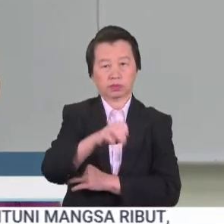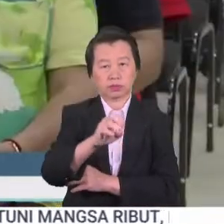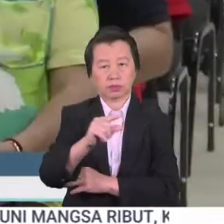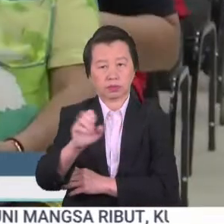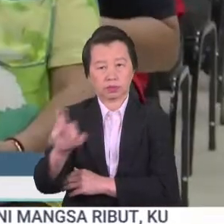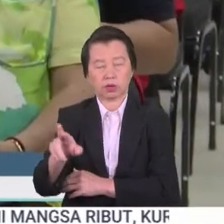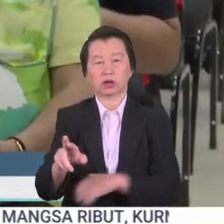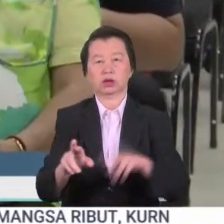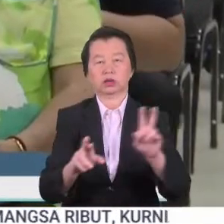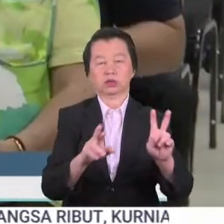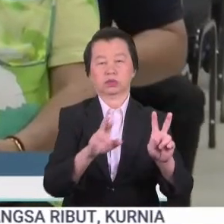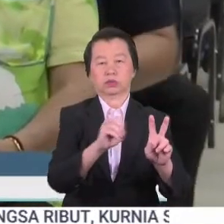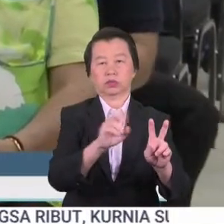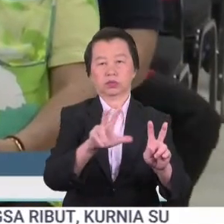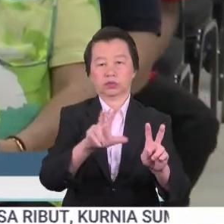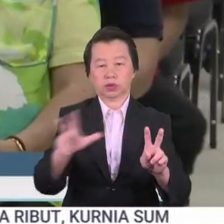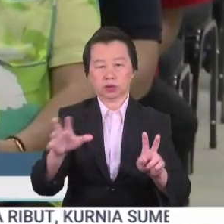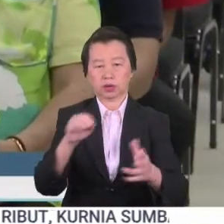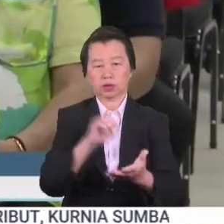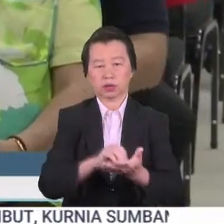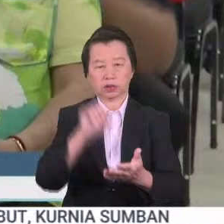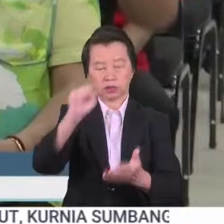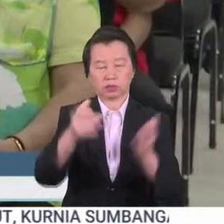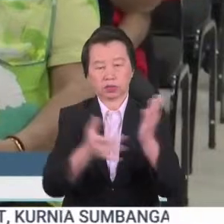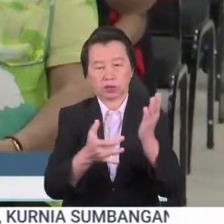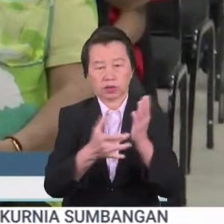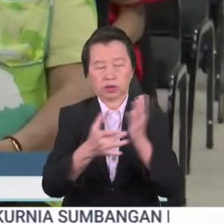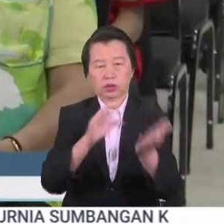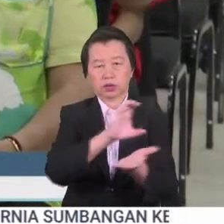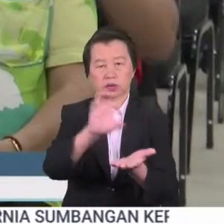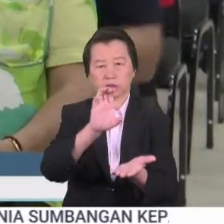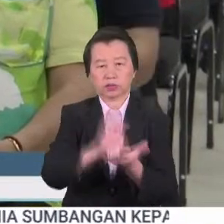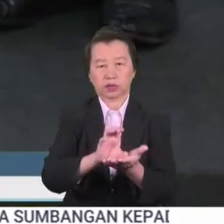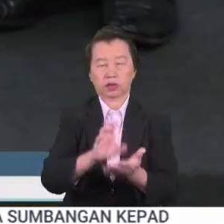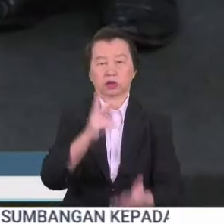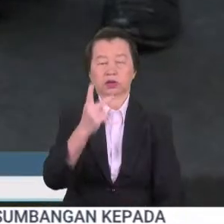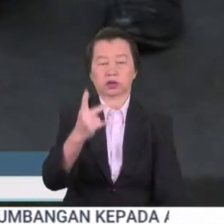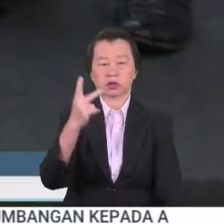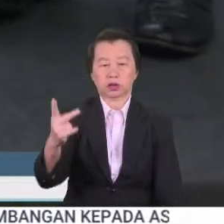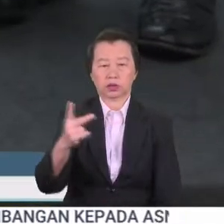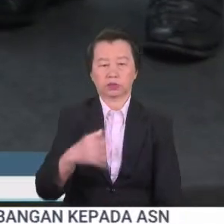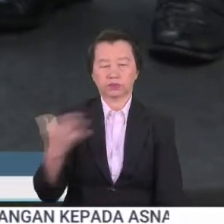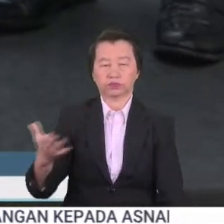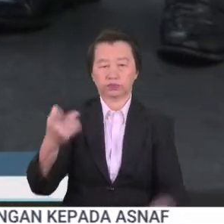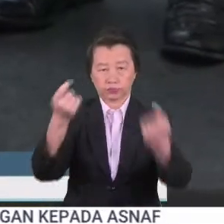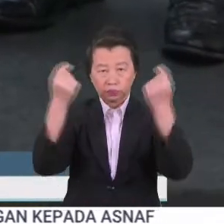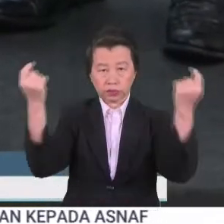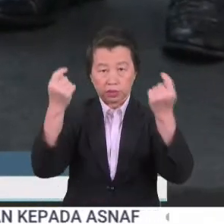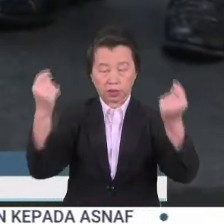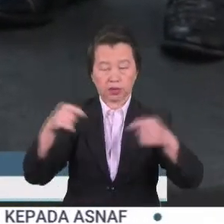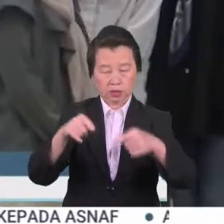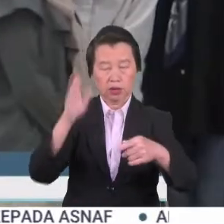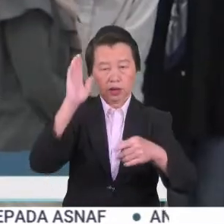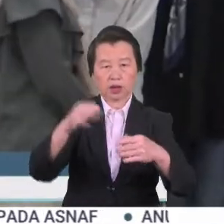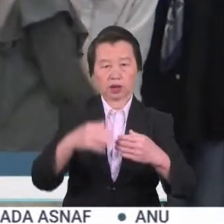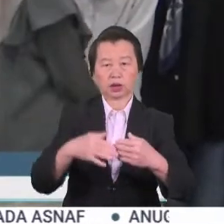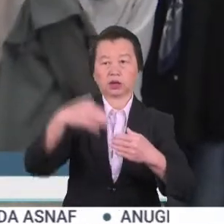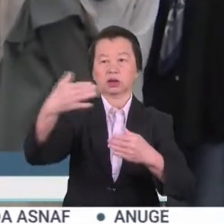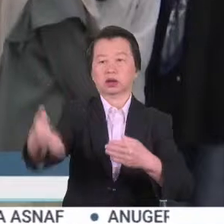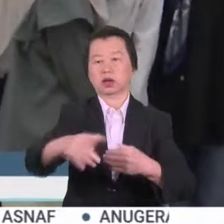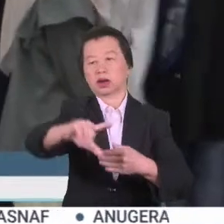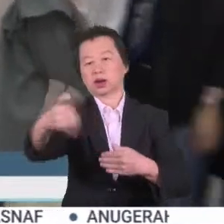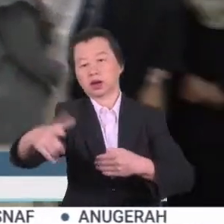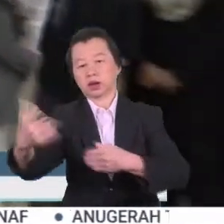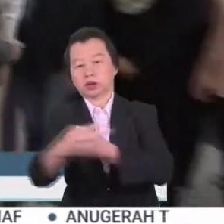2023 di Sabah skills and technology Center Kota Kinabalu jelasnya karnival berkenaan akan diperluas ke